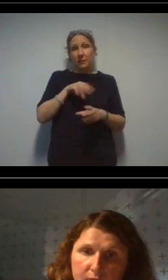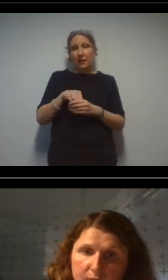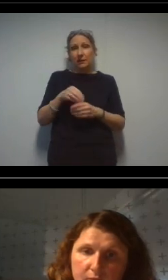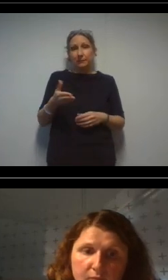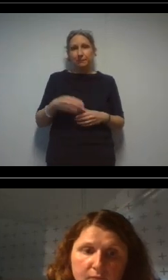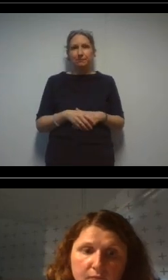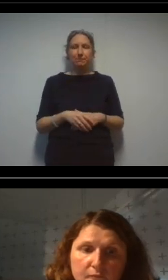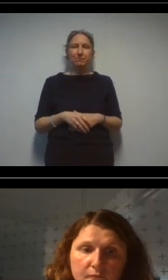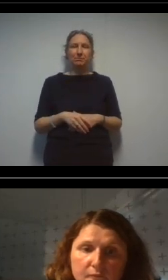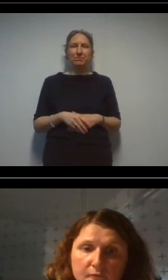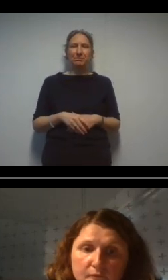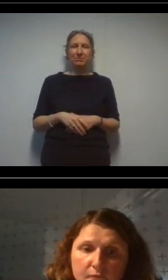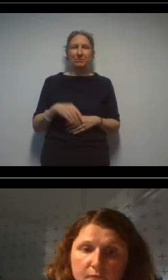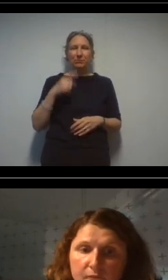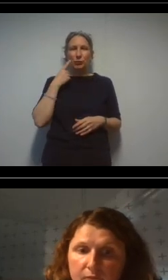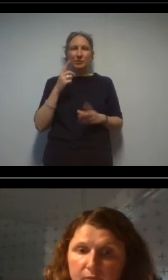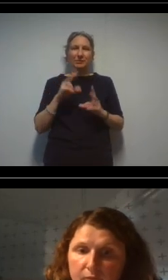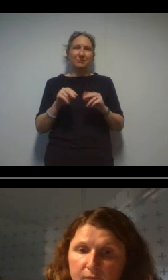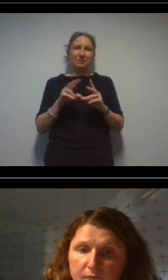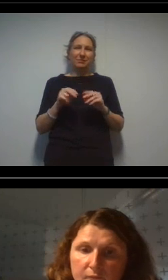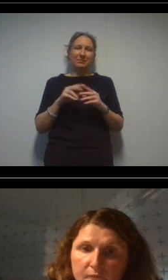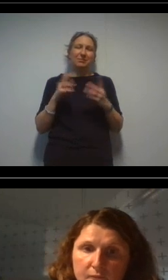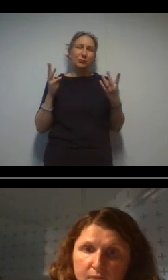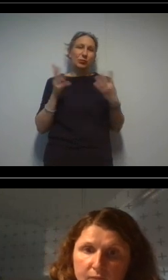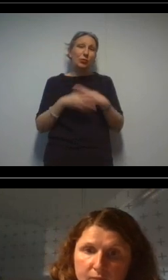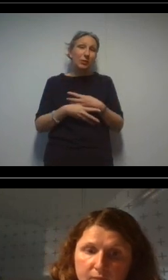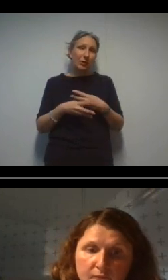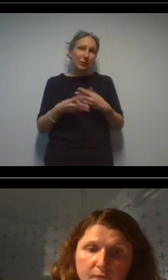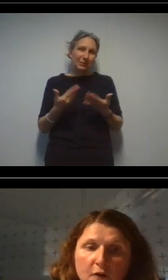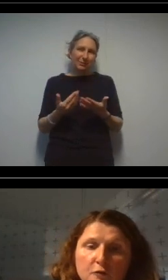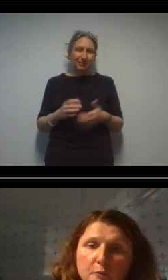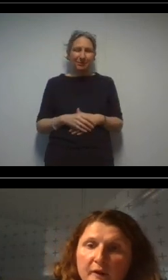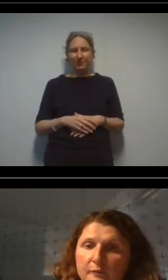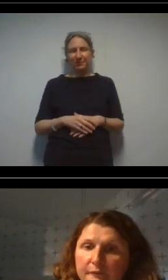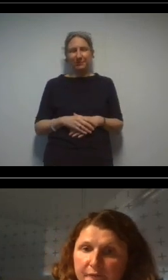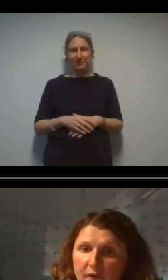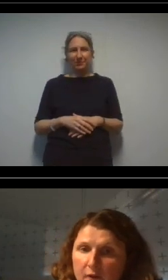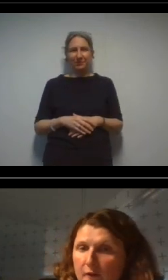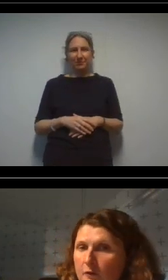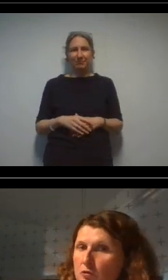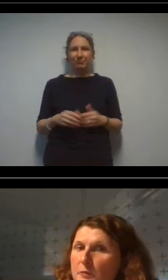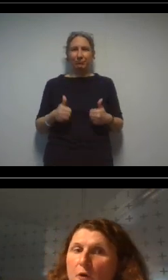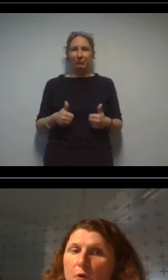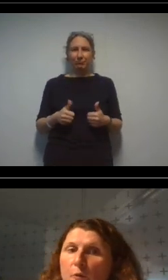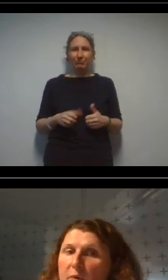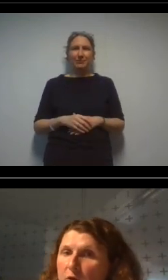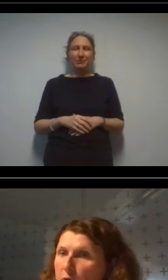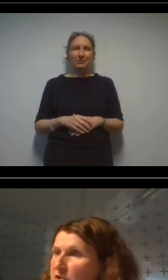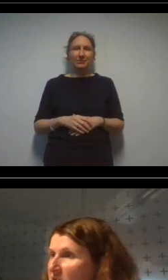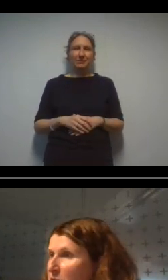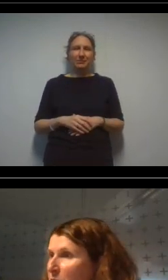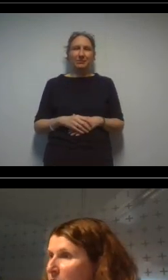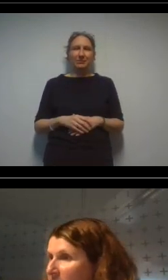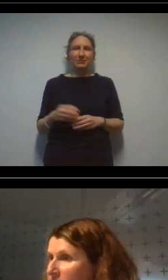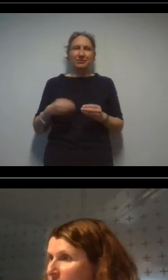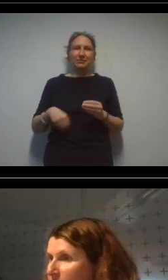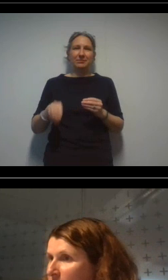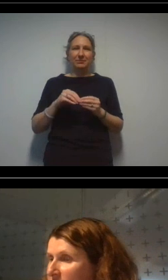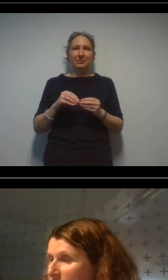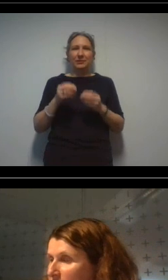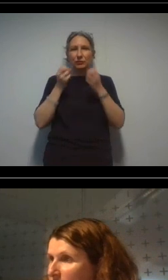tout à fait complète et transparente avec vous. super. Je le mets en complément dans le chat pour